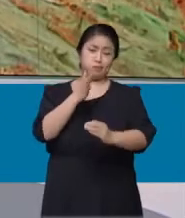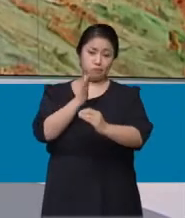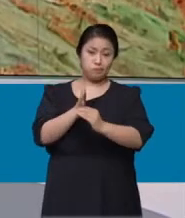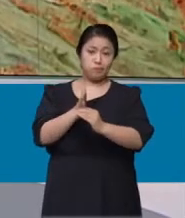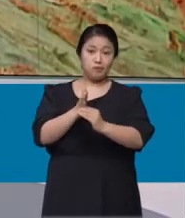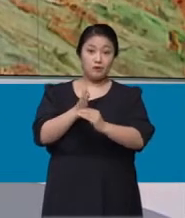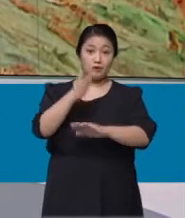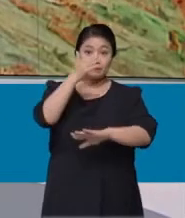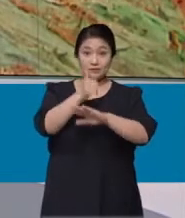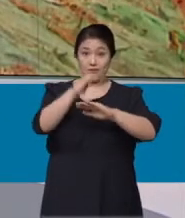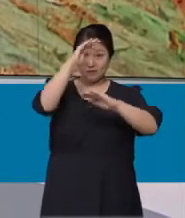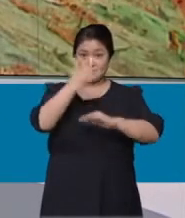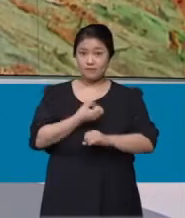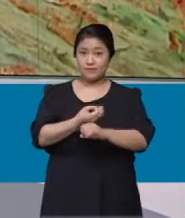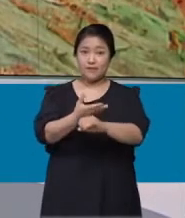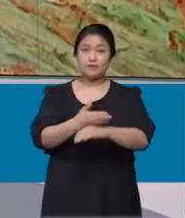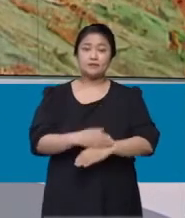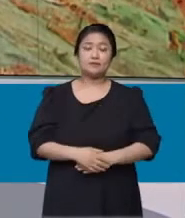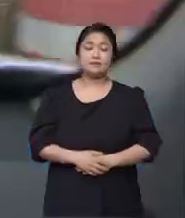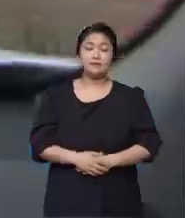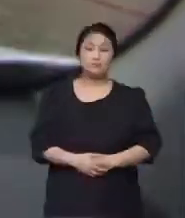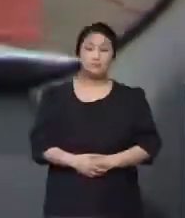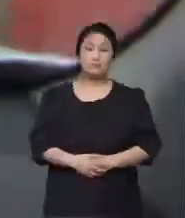있습니다. 보도에 정경원 기자입니다.